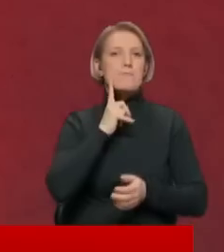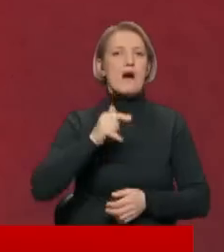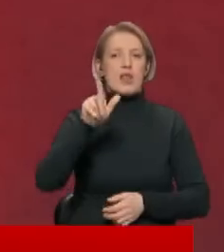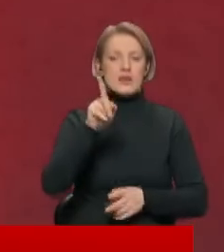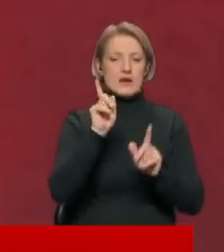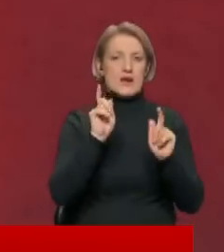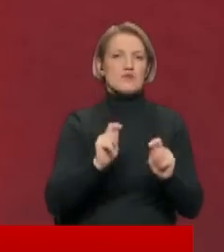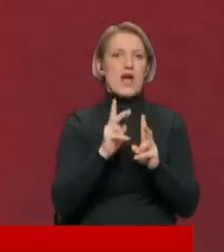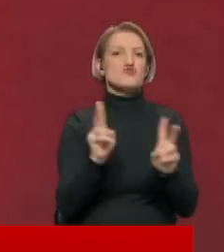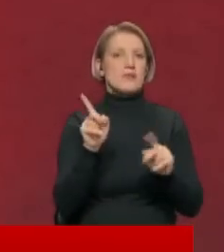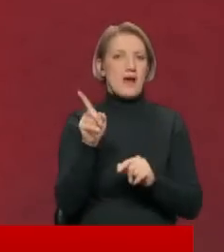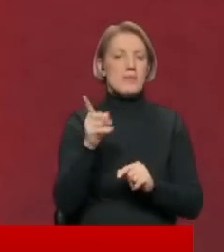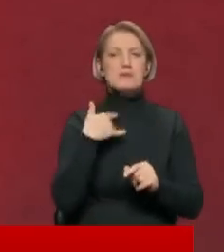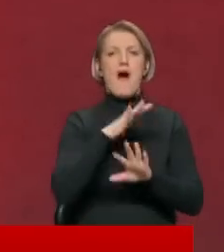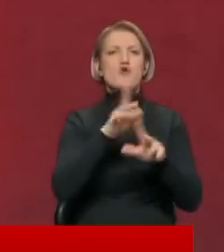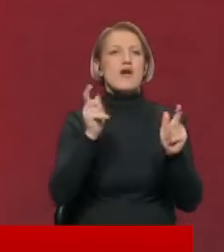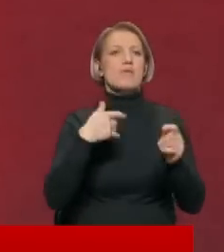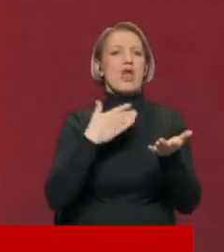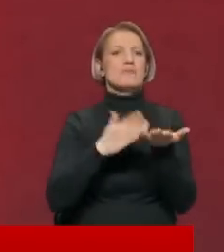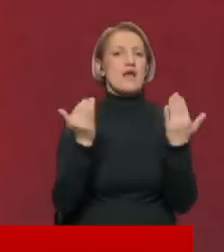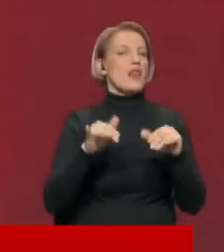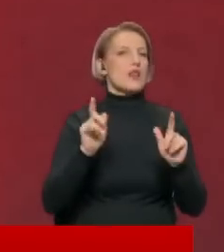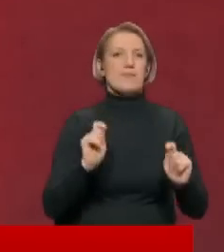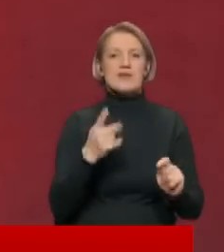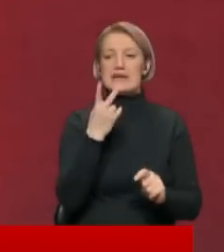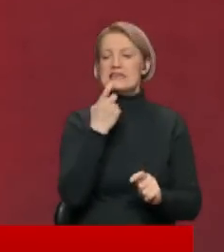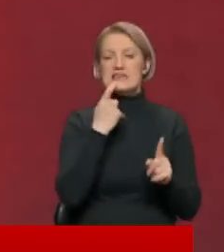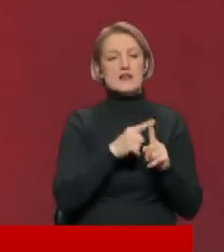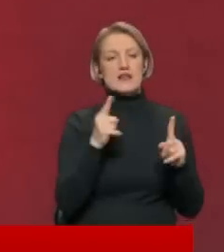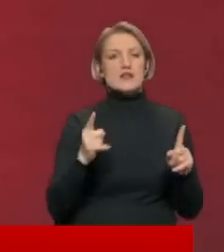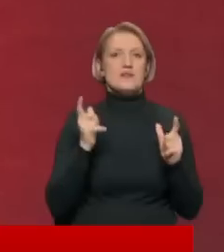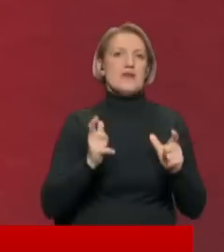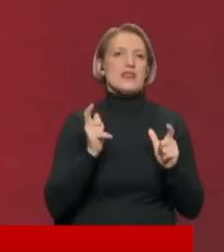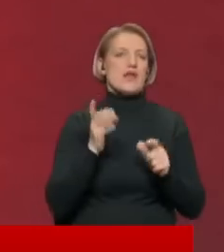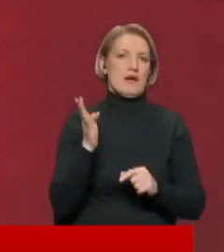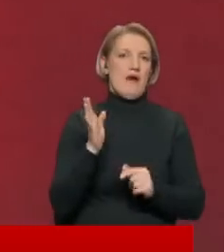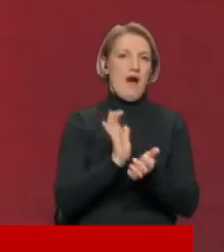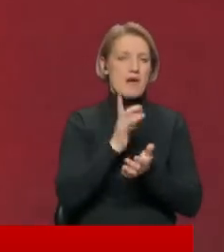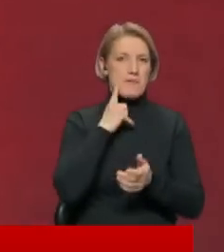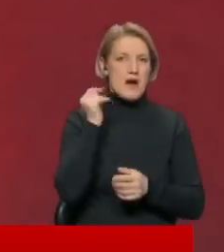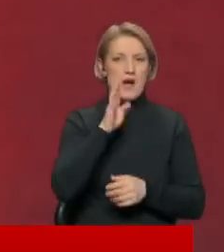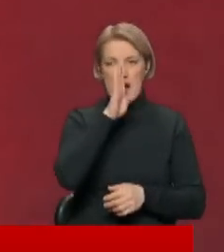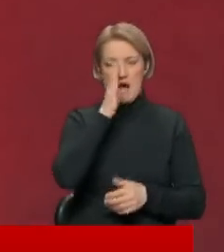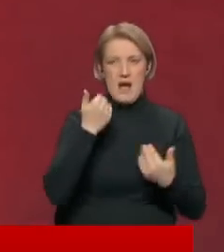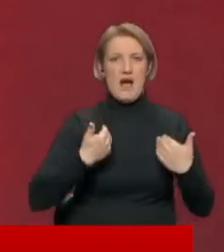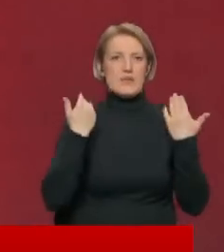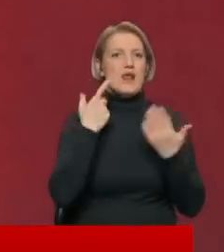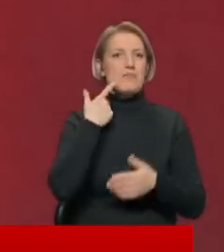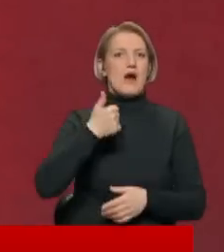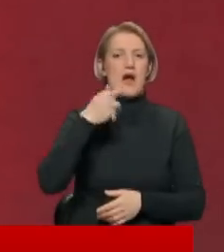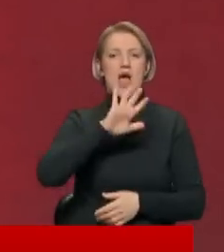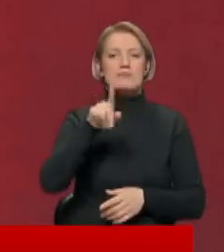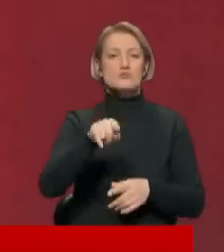yapılan açıklama Biz her şeyi yaptık elimizden geleni yaptık 2 yıl Peki neredeydi aile Bakanlığı sonra Adalet Bakanlığı Bunların hepsi